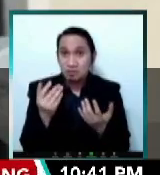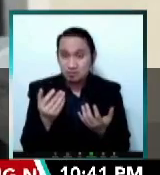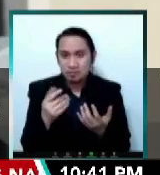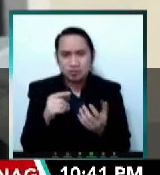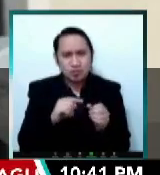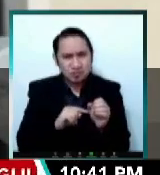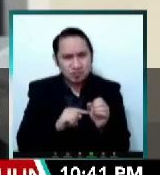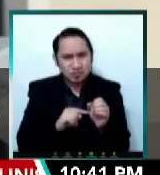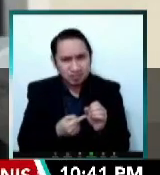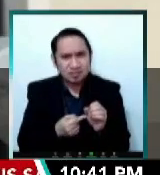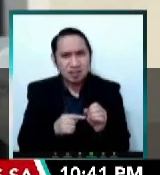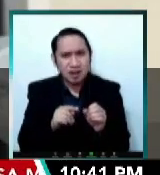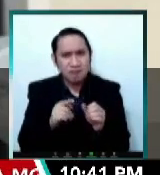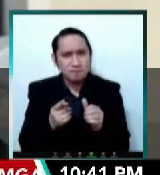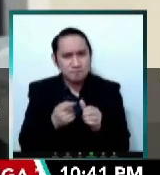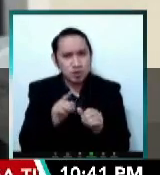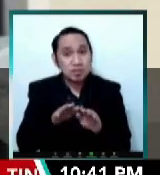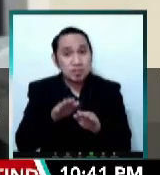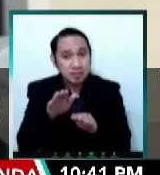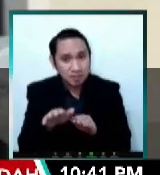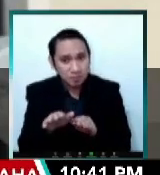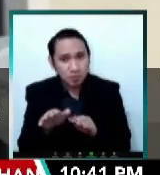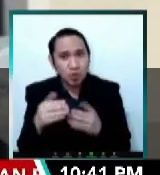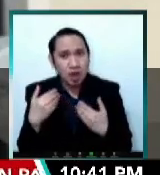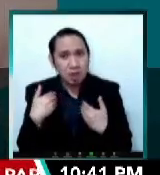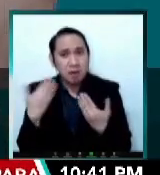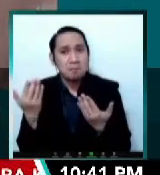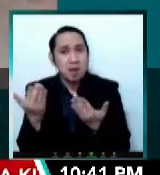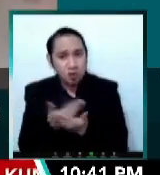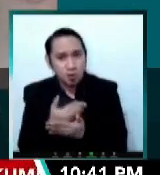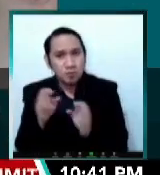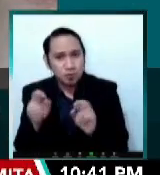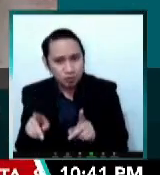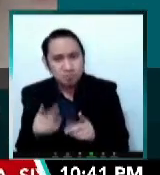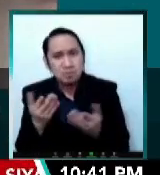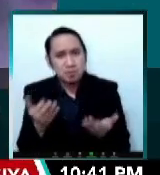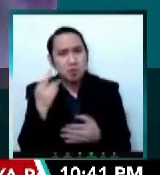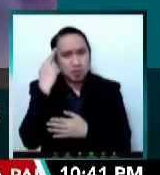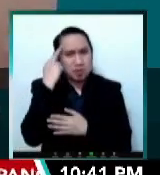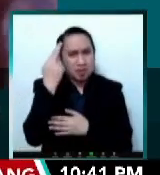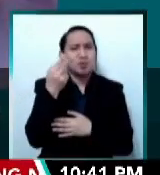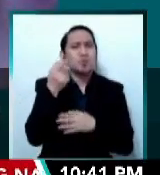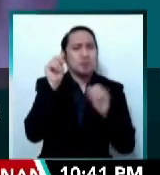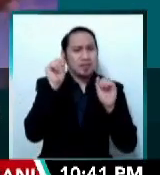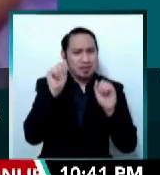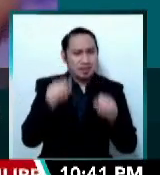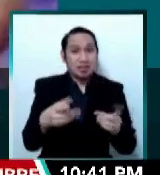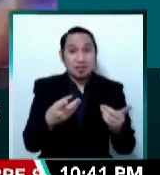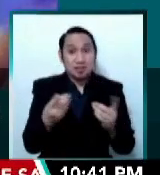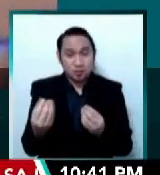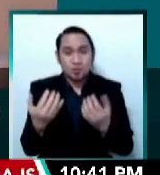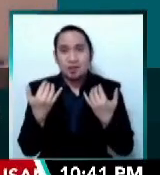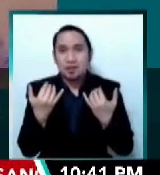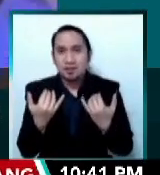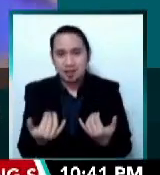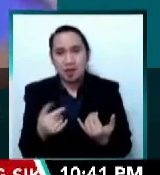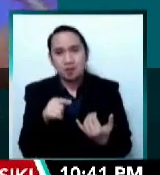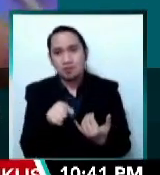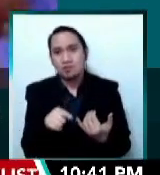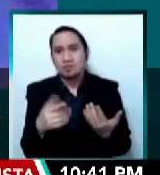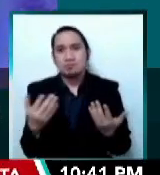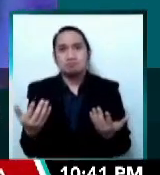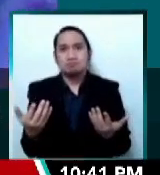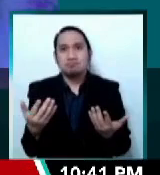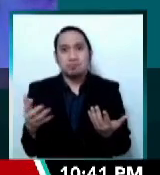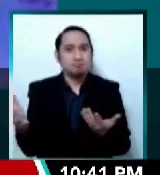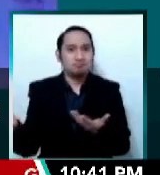yung realize na may something else pala na kaya natin gawin. Ngayon, malayo na ang sources ng ilang ginagamit na bulaklak at